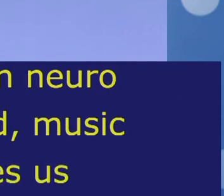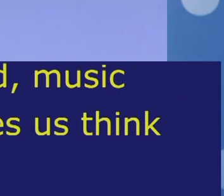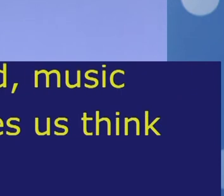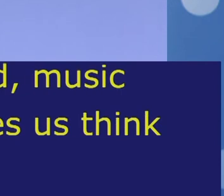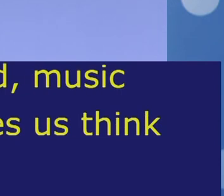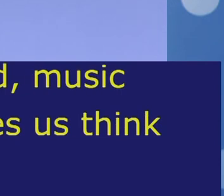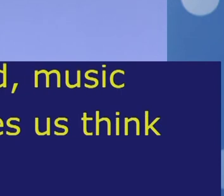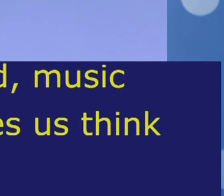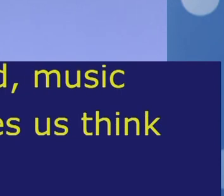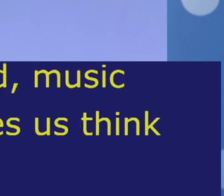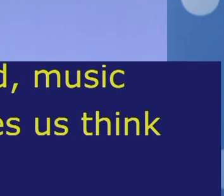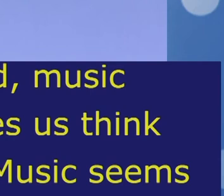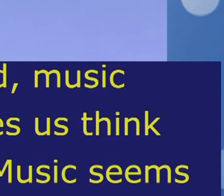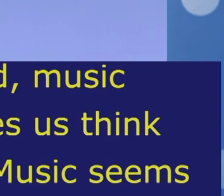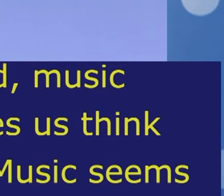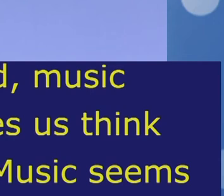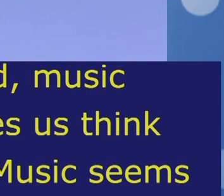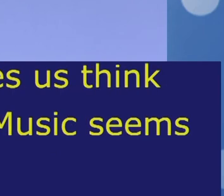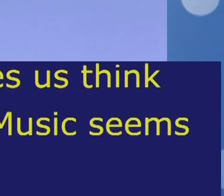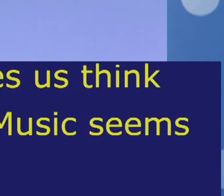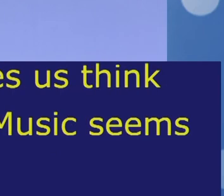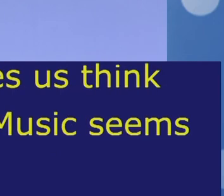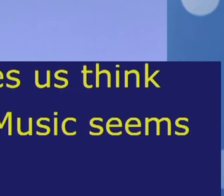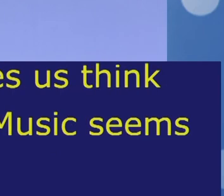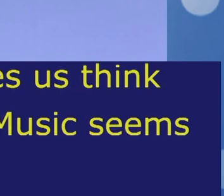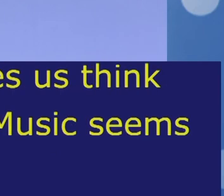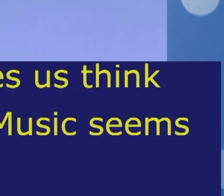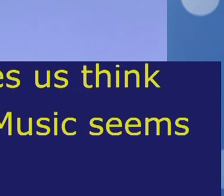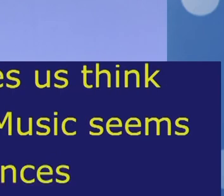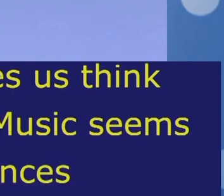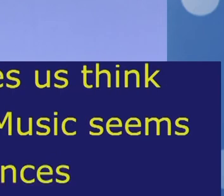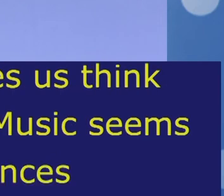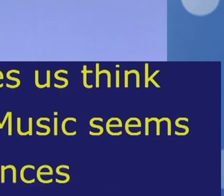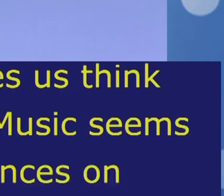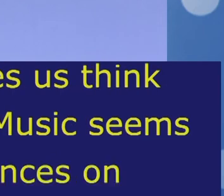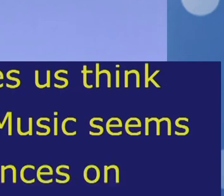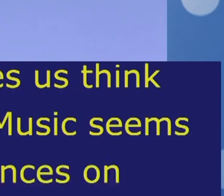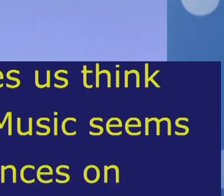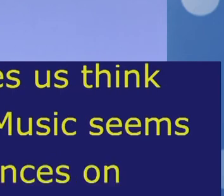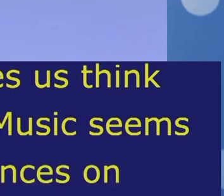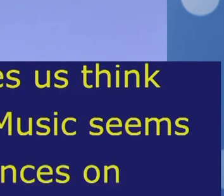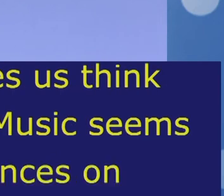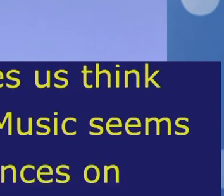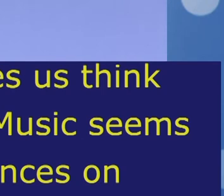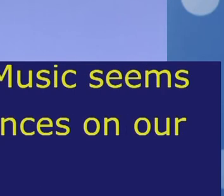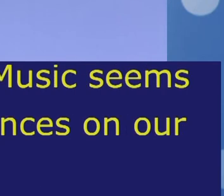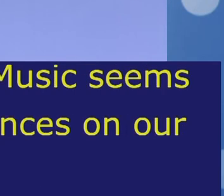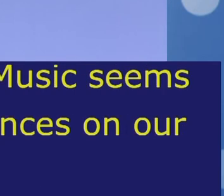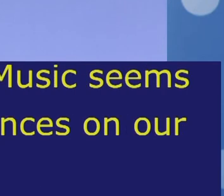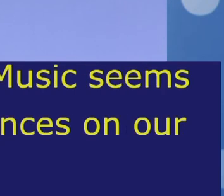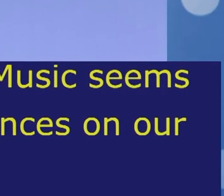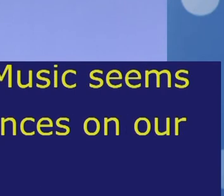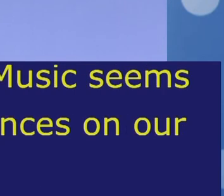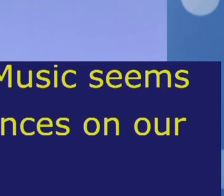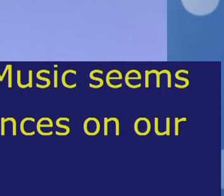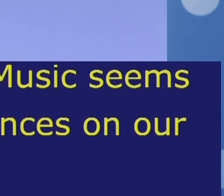influe, elle affecte nos sentiments. Elle nous permet de nous concentrer, elle nous fait ressentir des émotions. Mais